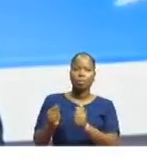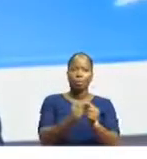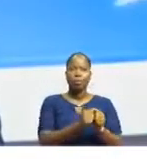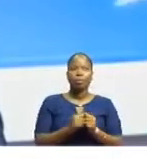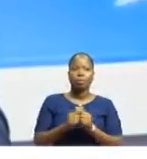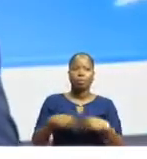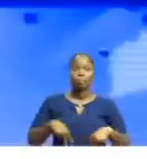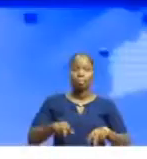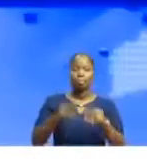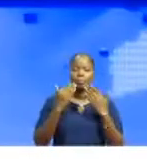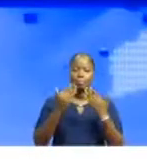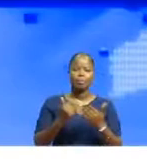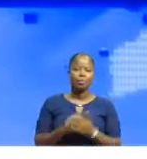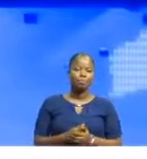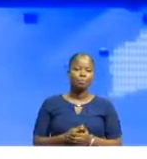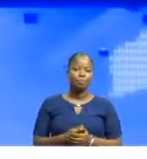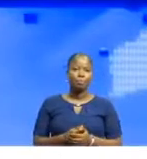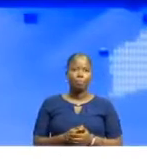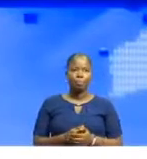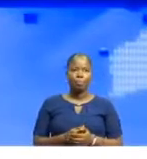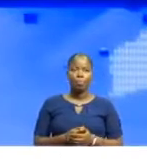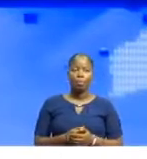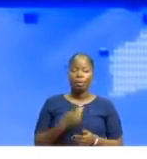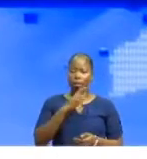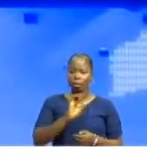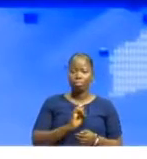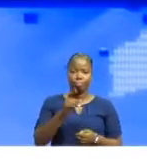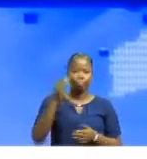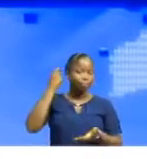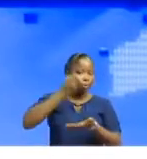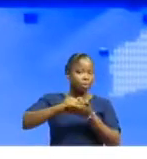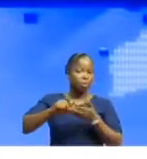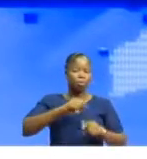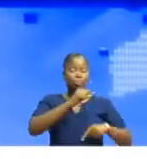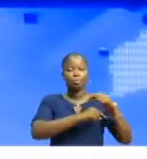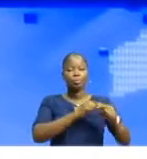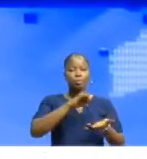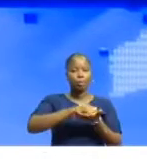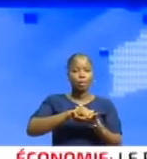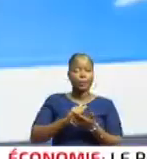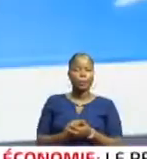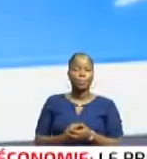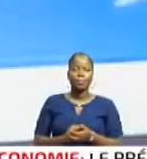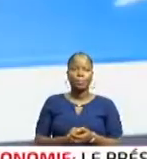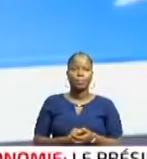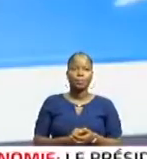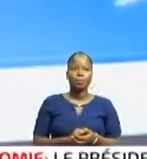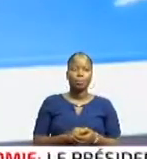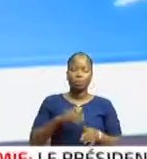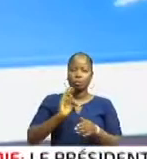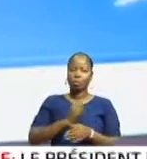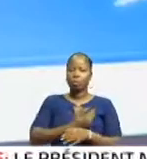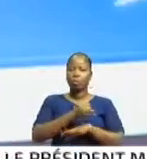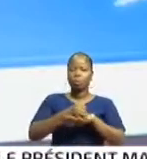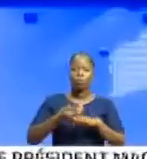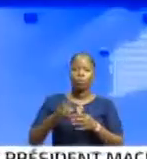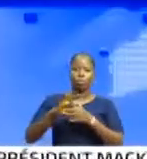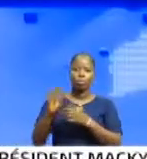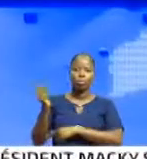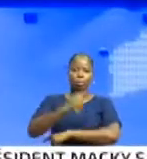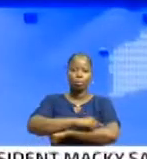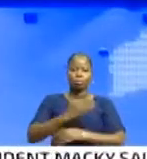dans la voix pour m merci biram soleil job je rappelle que vous êtes le secrétaire exécutif de pasteur c'était notre invité du jour merci de